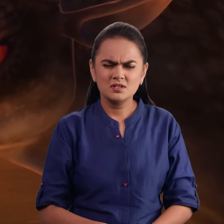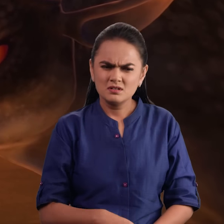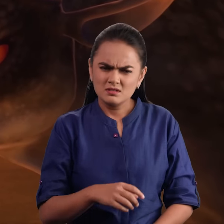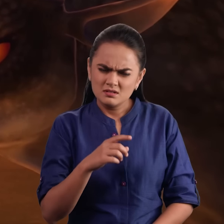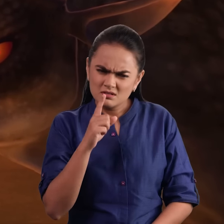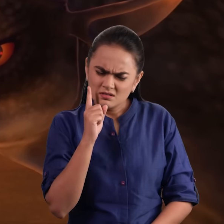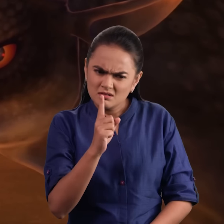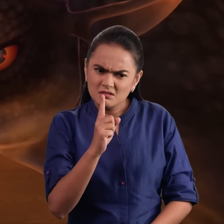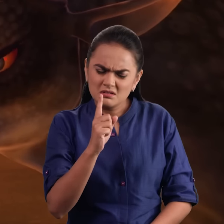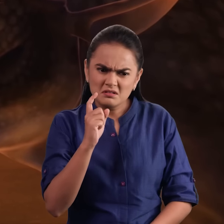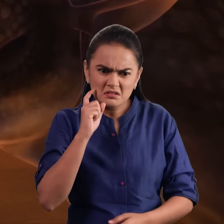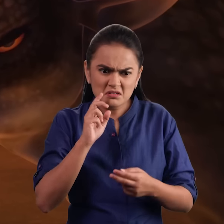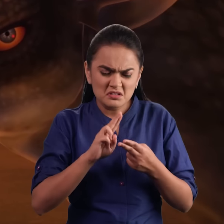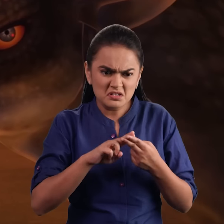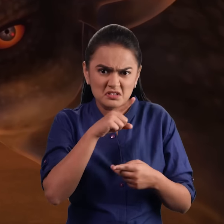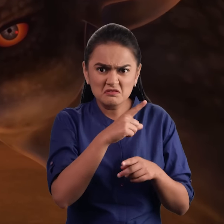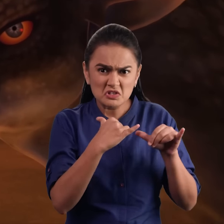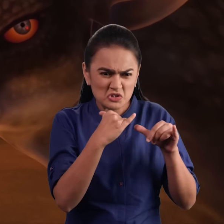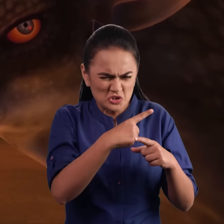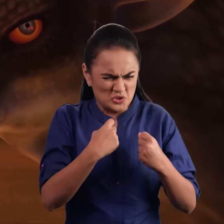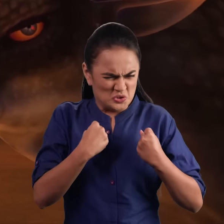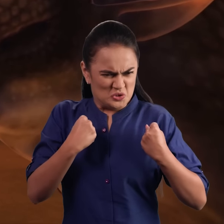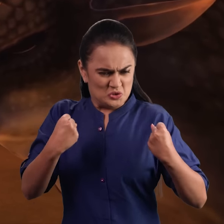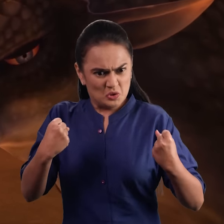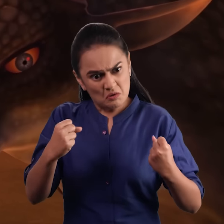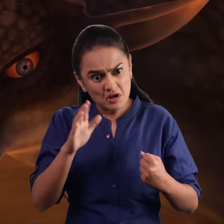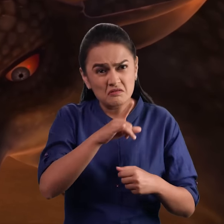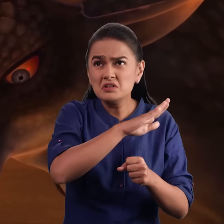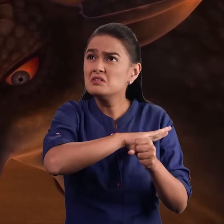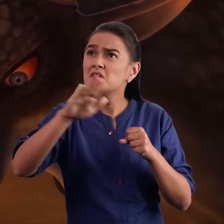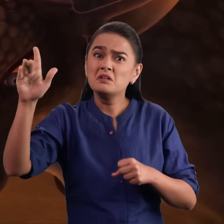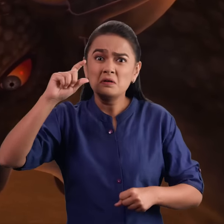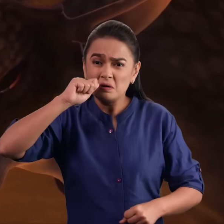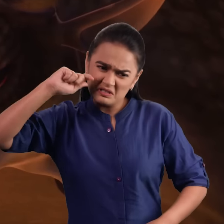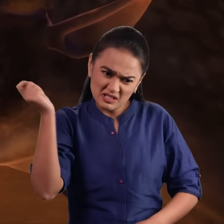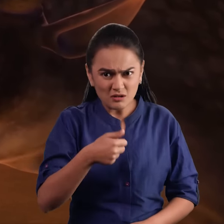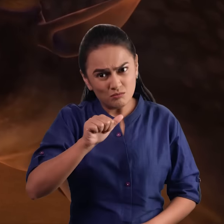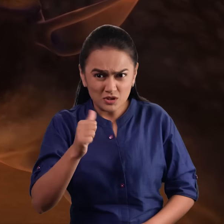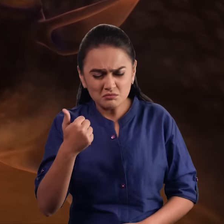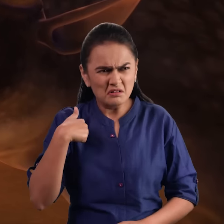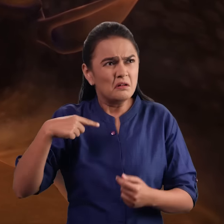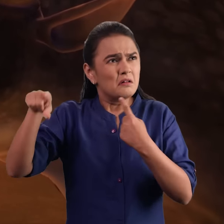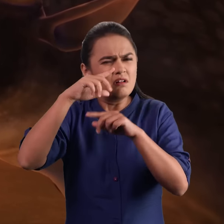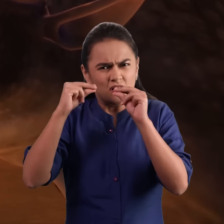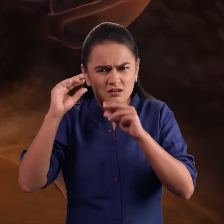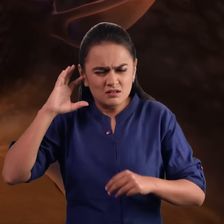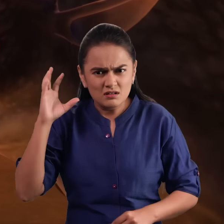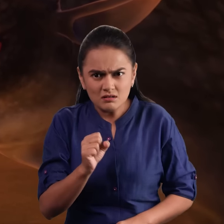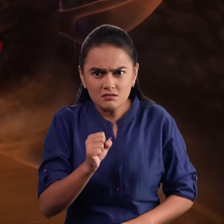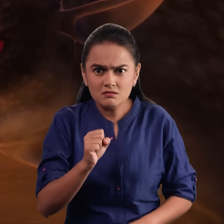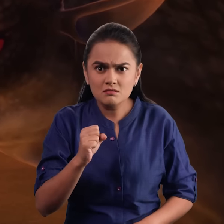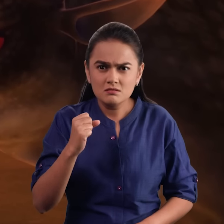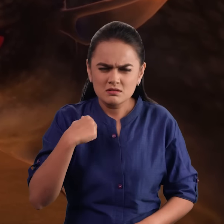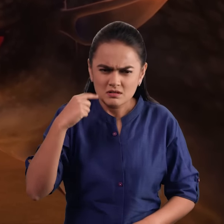परंतु यदि कंस का काल इतना पराक्रमी है जितना कि मैंने सुना है, तो